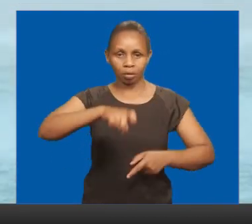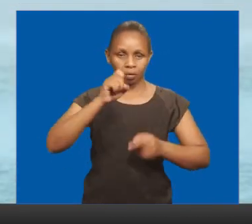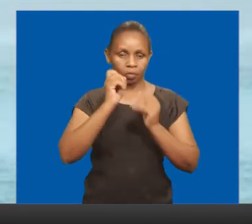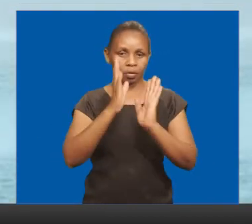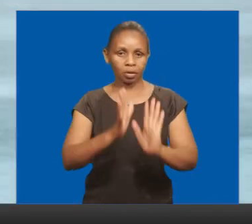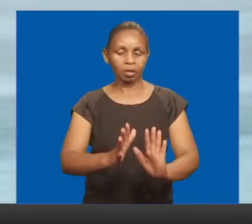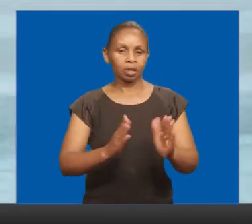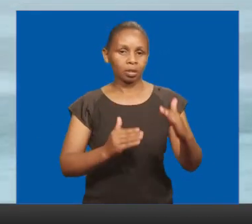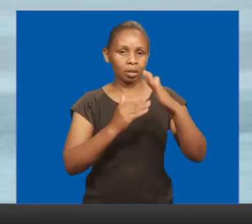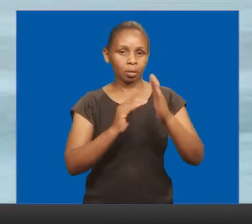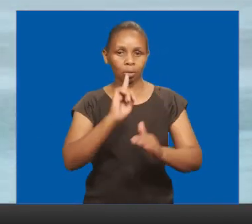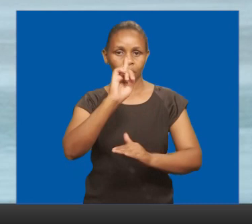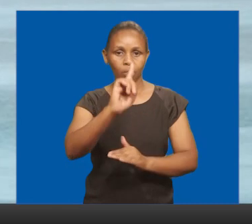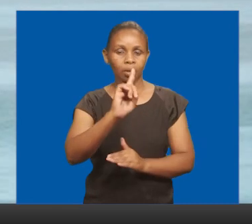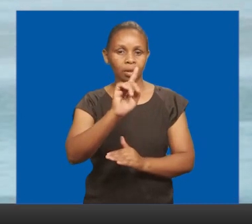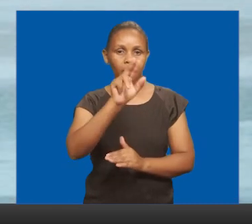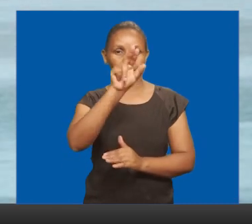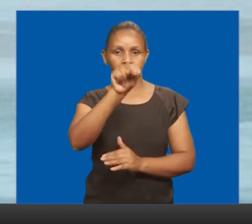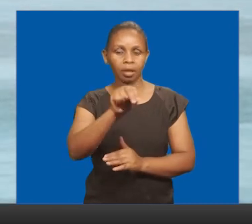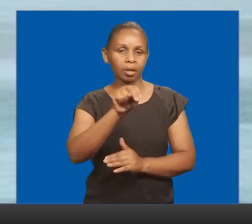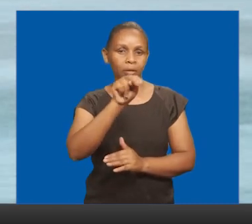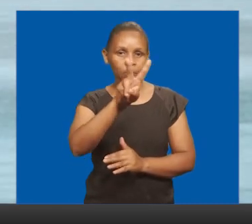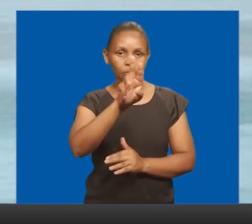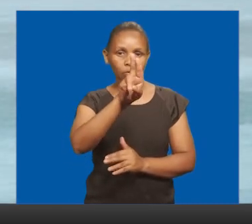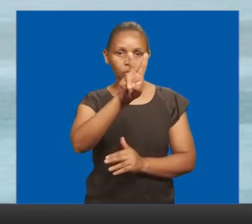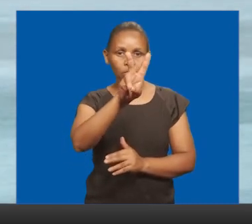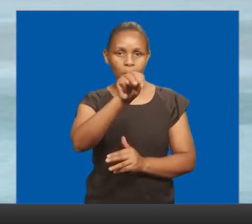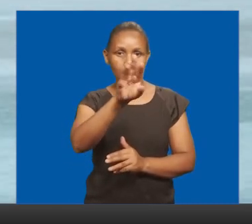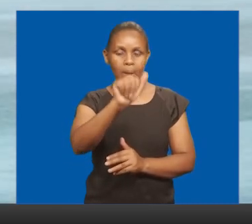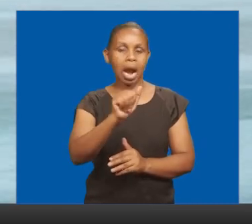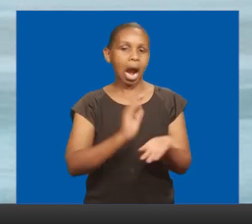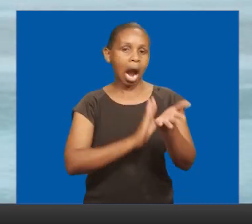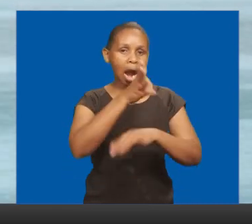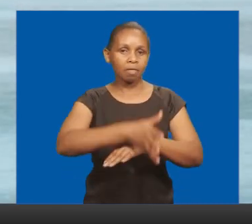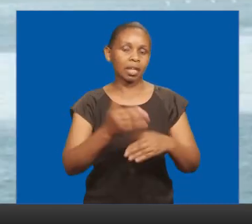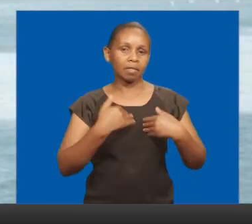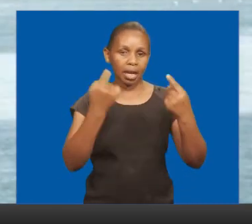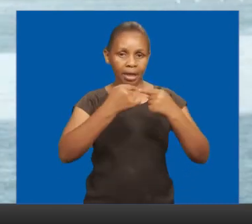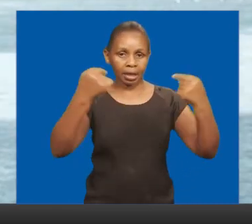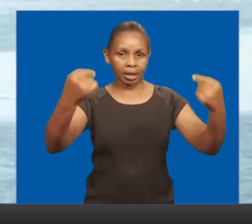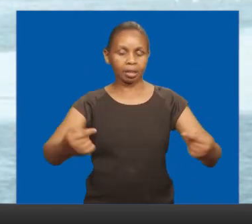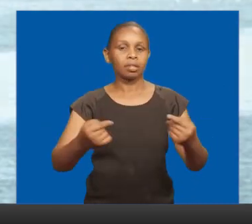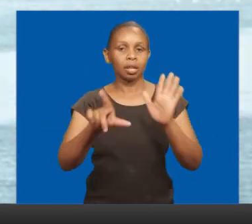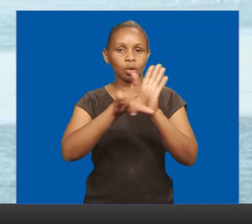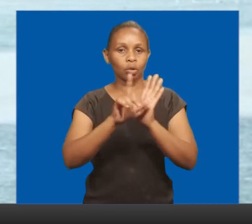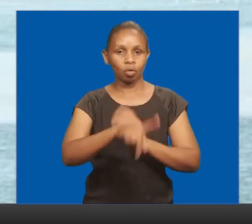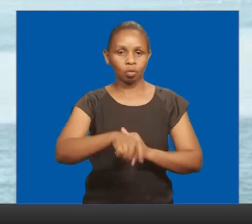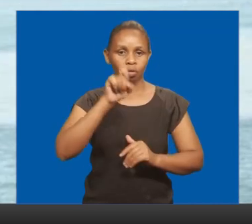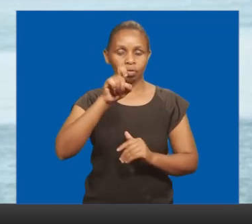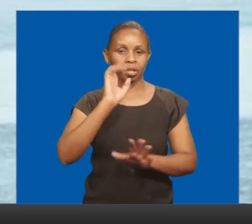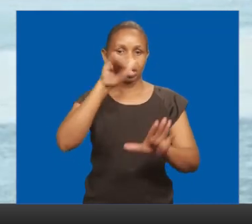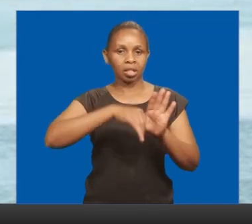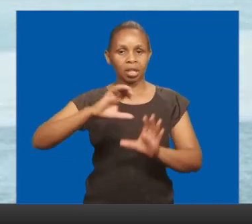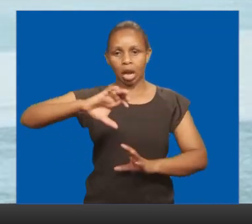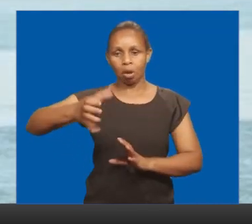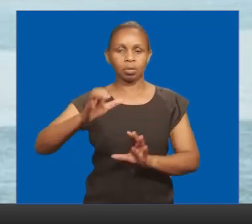kwa wavuvi linakizuilia chombo kimoja kwa jina la MV vuma baada ya kukiuka sheria Za uvuvi katika